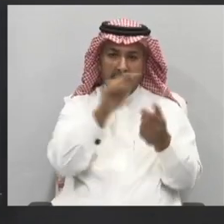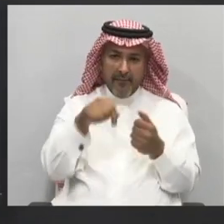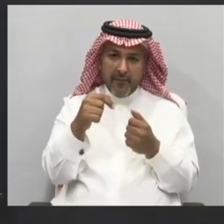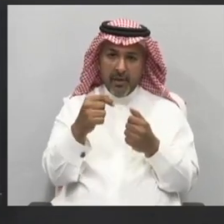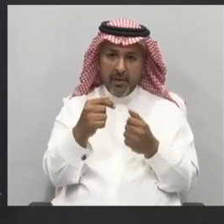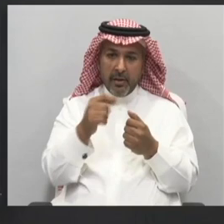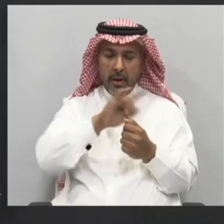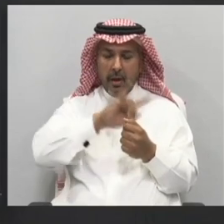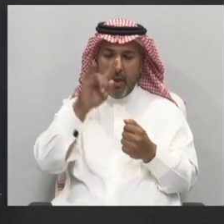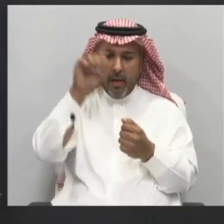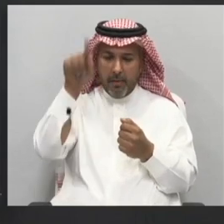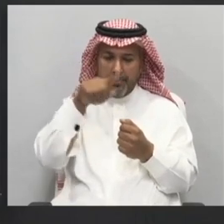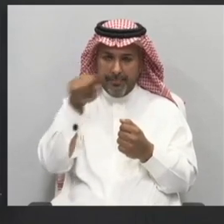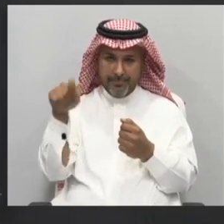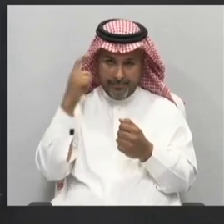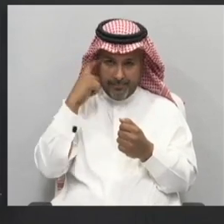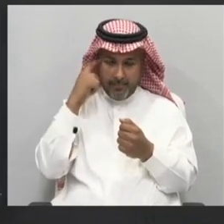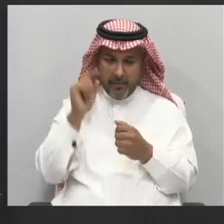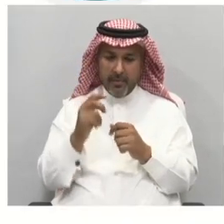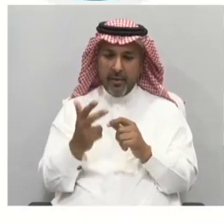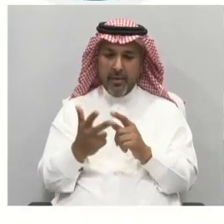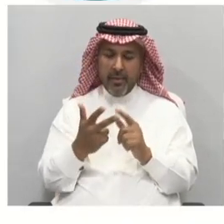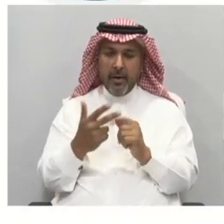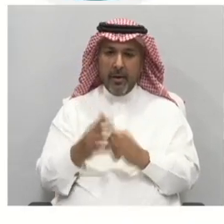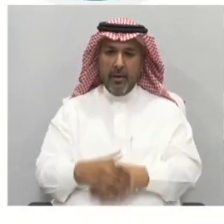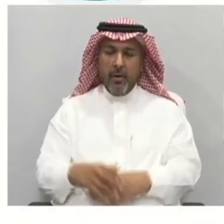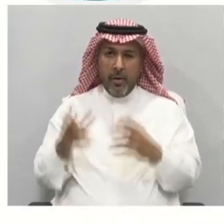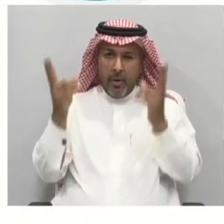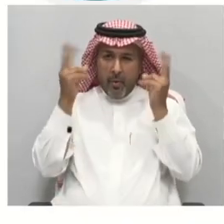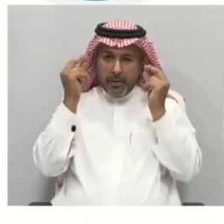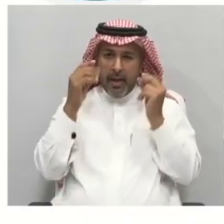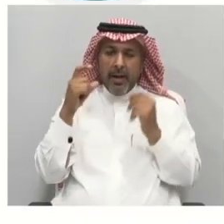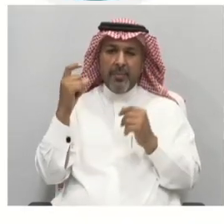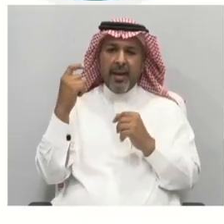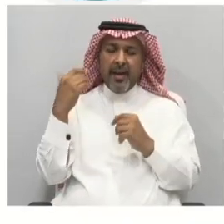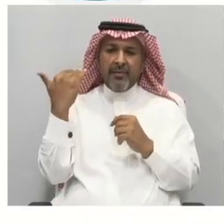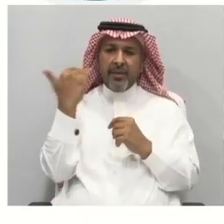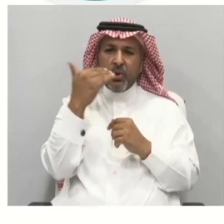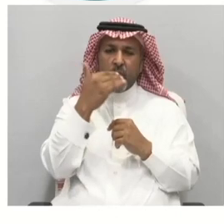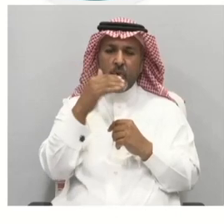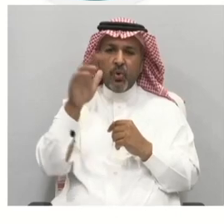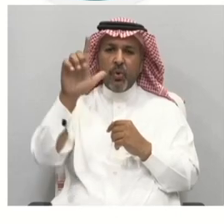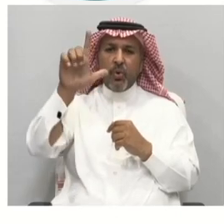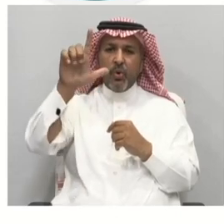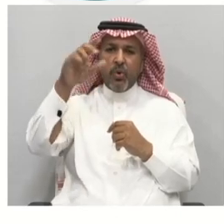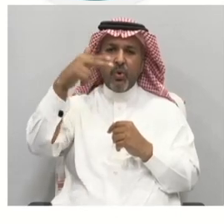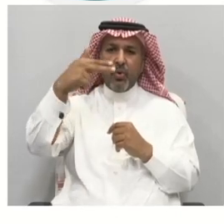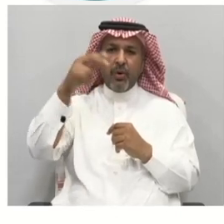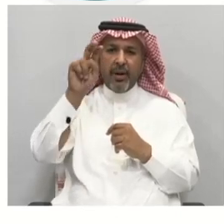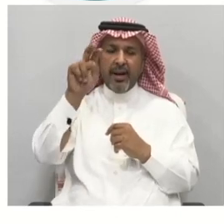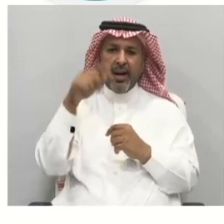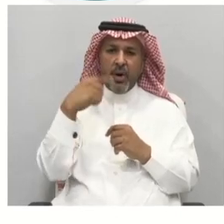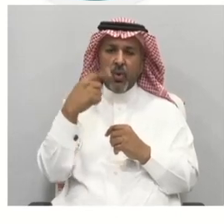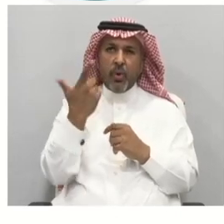لكم في درسنا الماضي ان توحيد الربوبيه كما ترن على الشاشه لغه ماخوذه من الرب وقلنا ان الرب يطلق